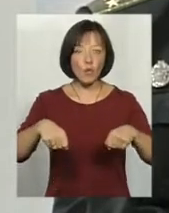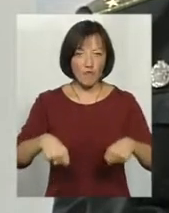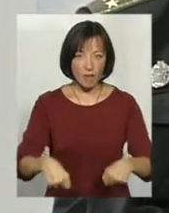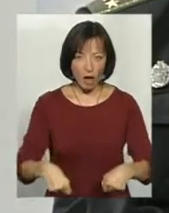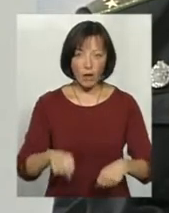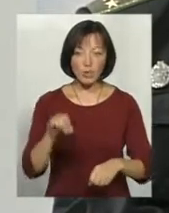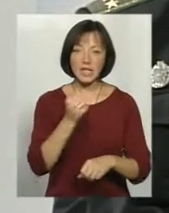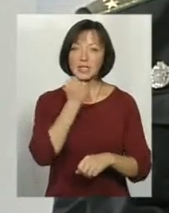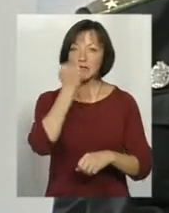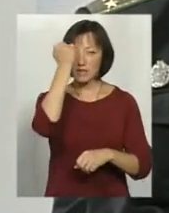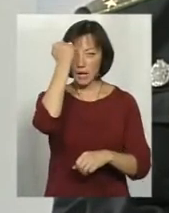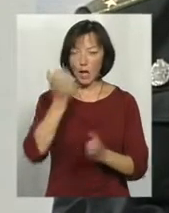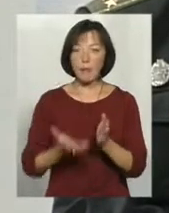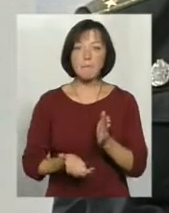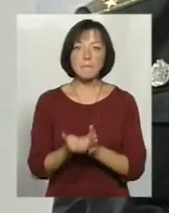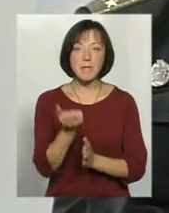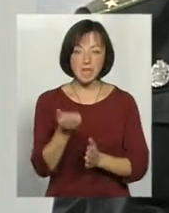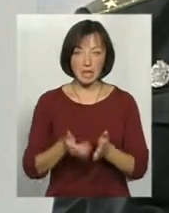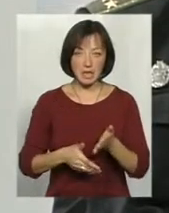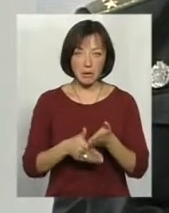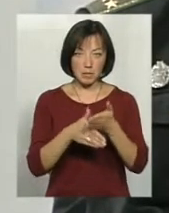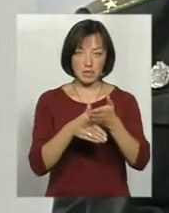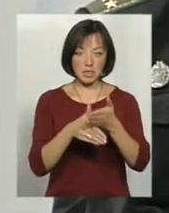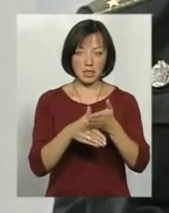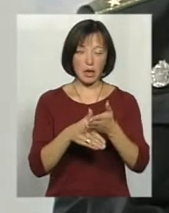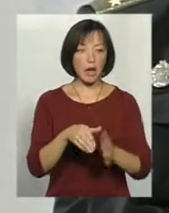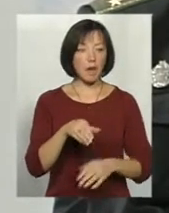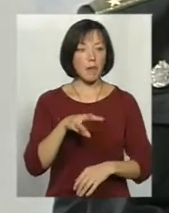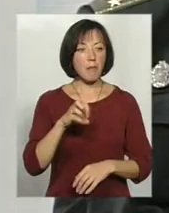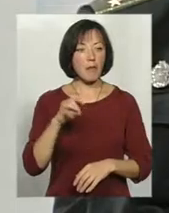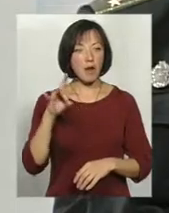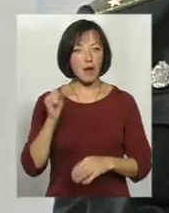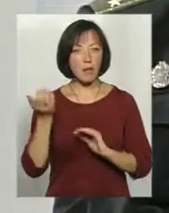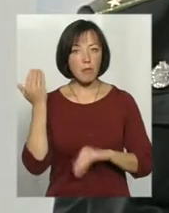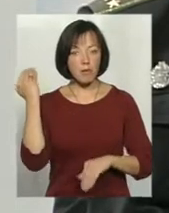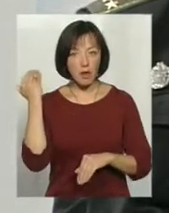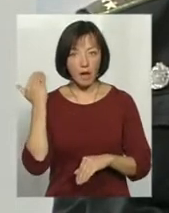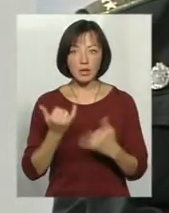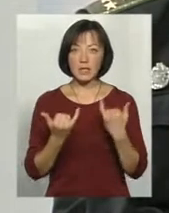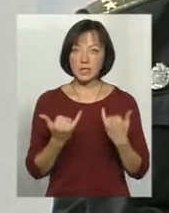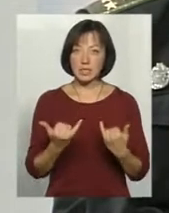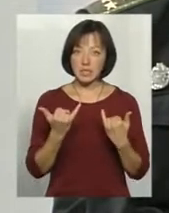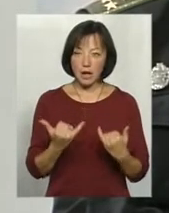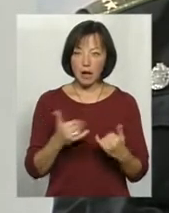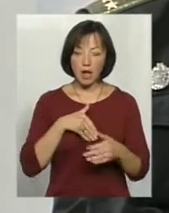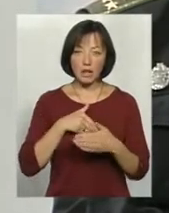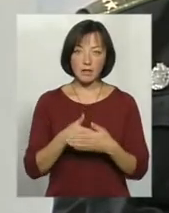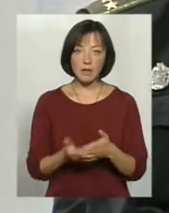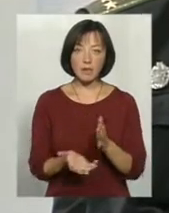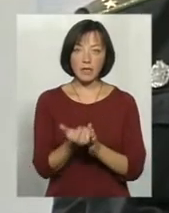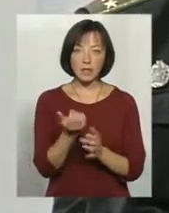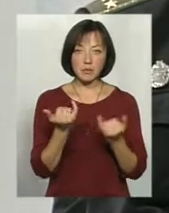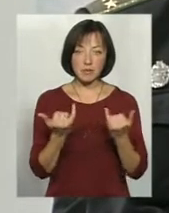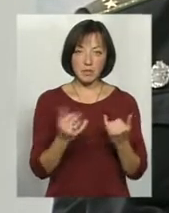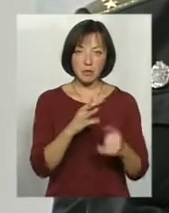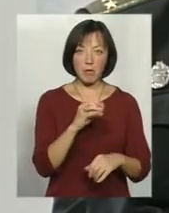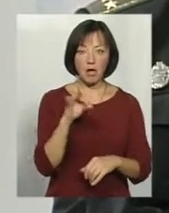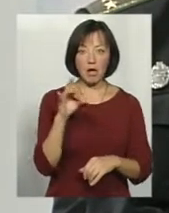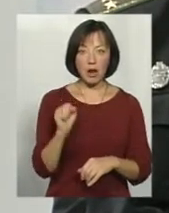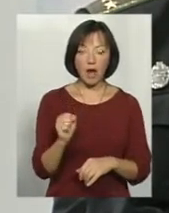І завдяки підтримці мера попереднього Мельника Сергія Івановича. І зараз при активній підтримці нашого діючого